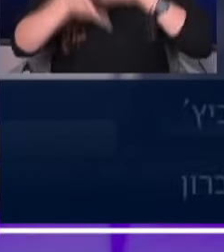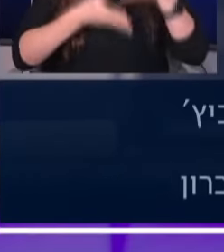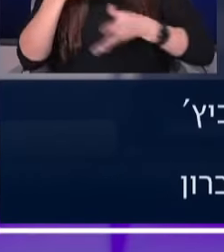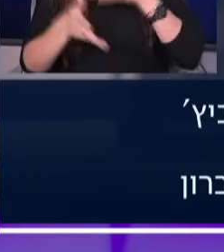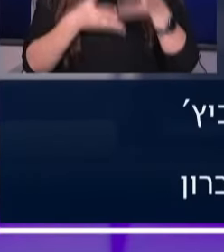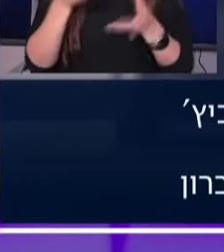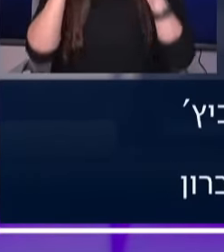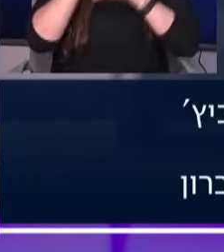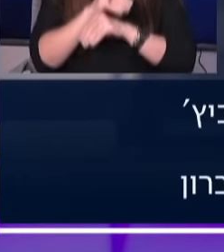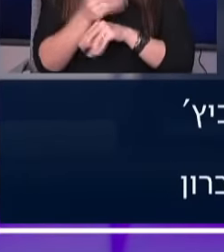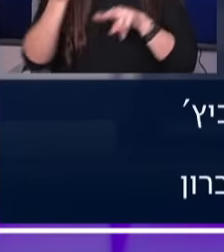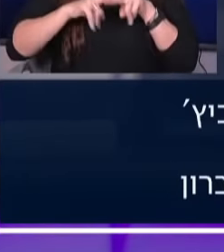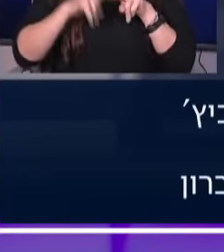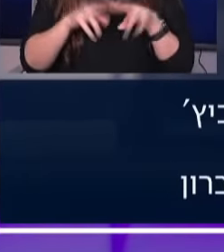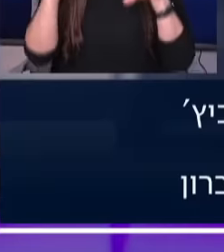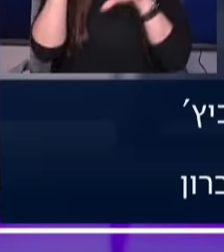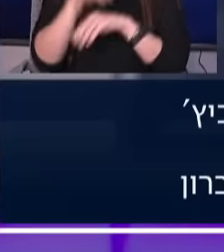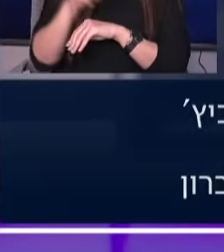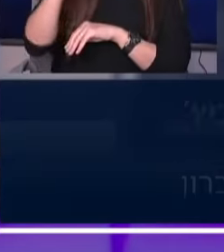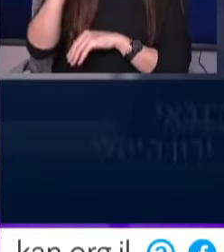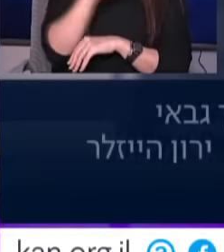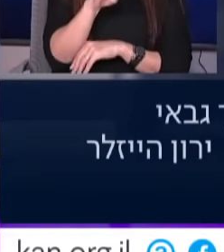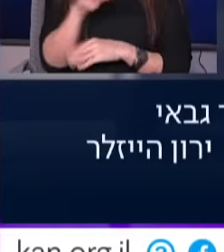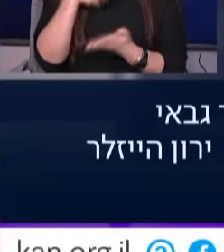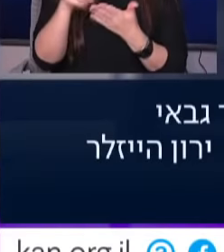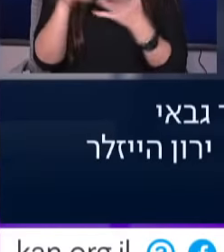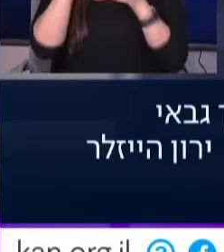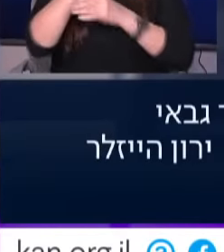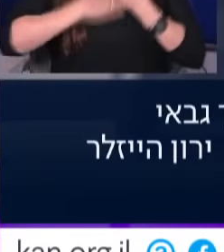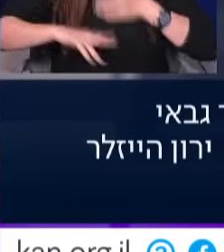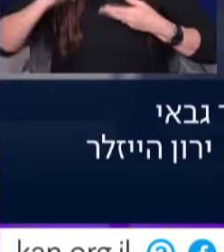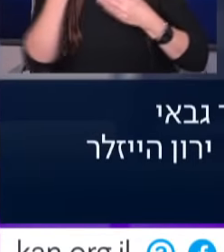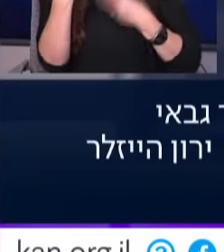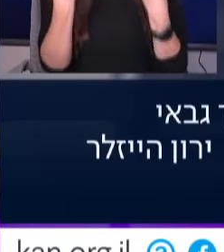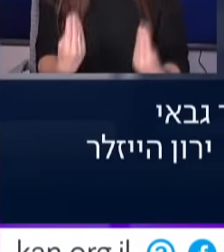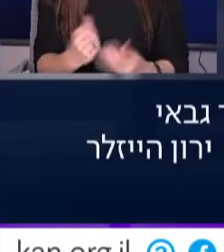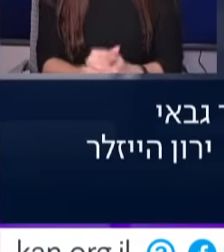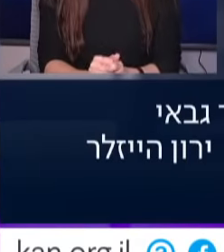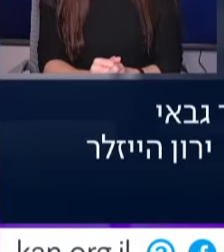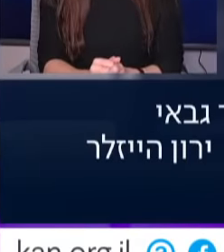הסימנים הערב. מיד אחרינו ערב שי שטרן. שיהיה לכם המשך ערב נעים, שבוע טוב. תודה.